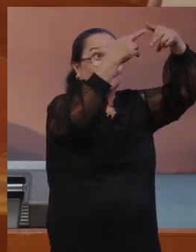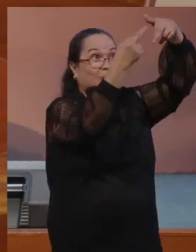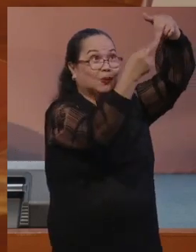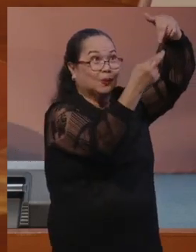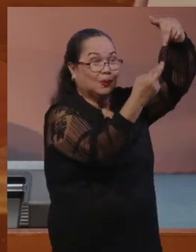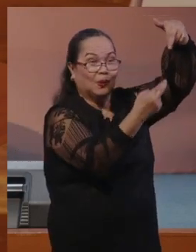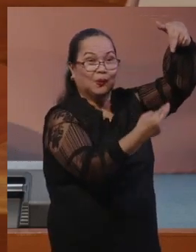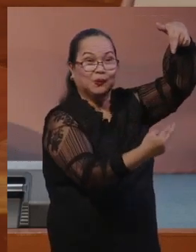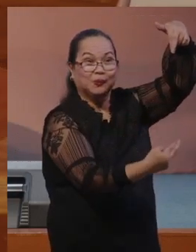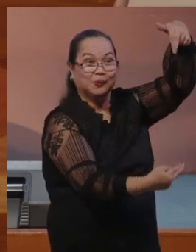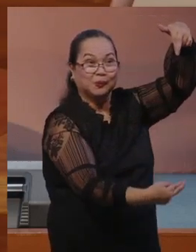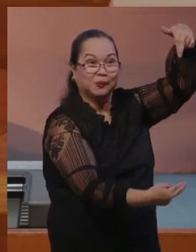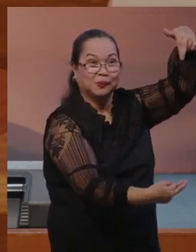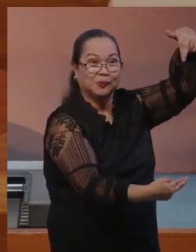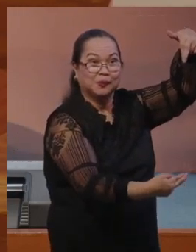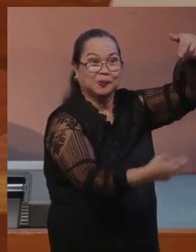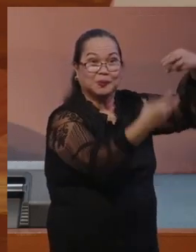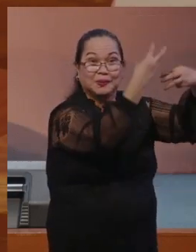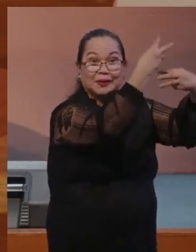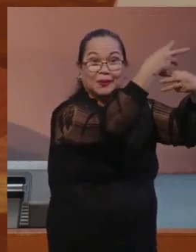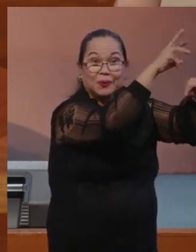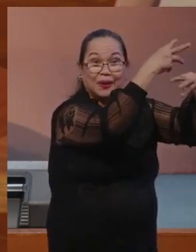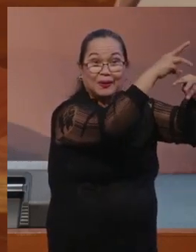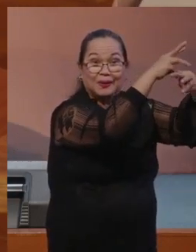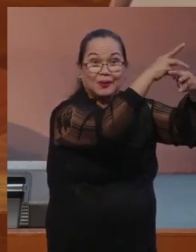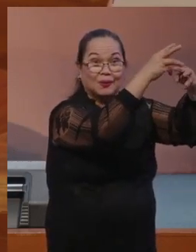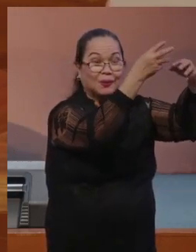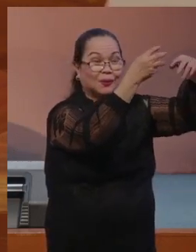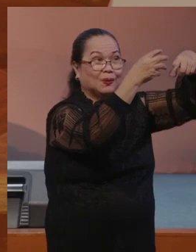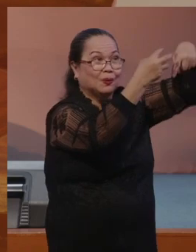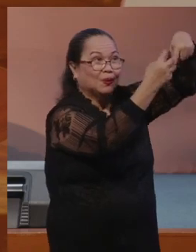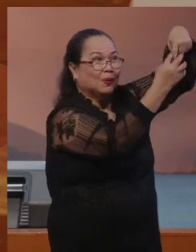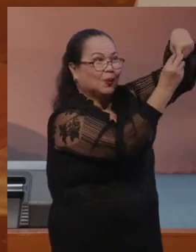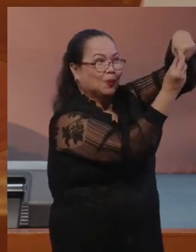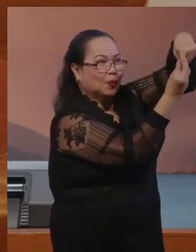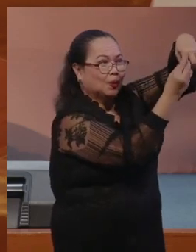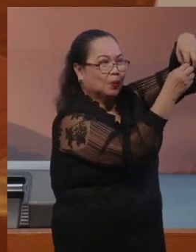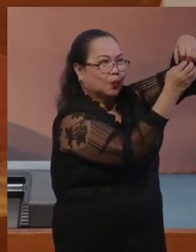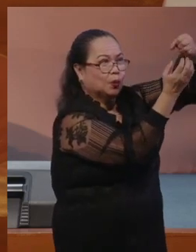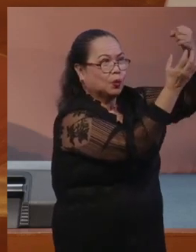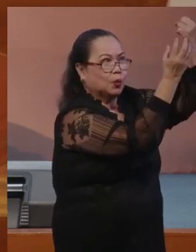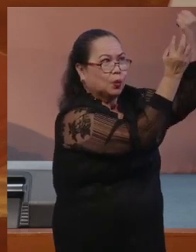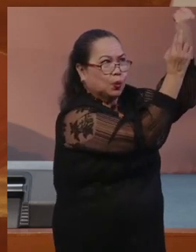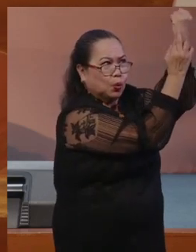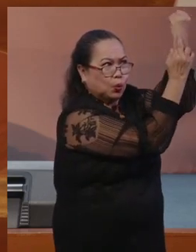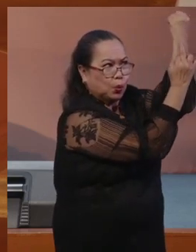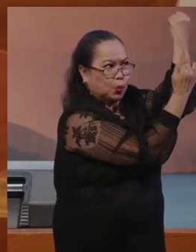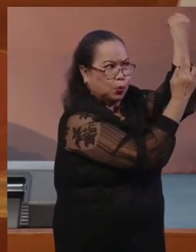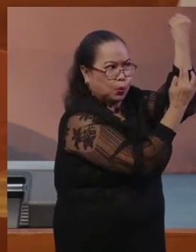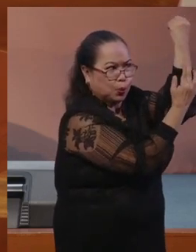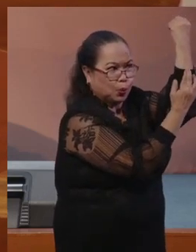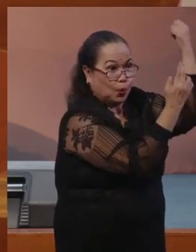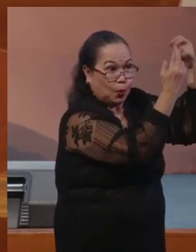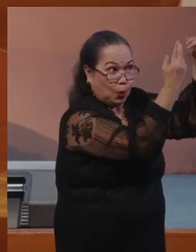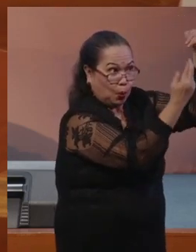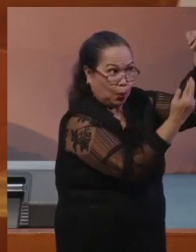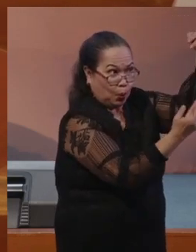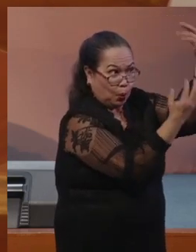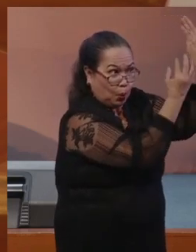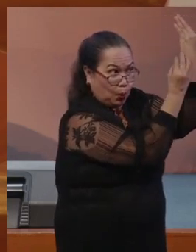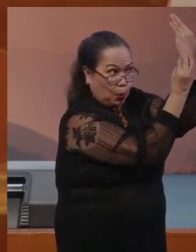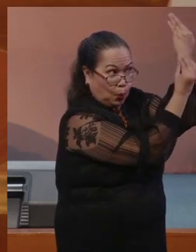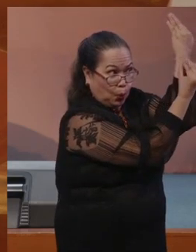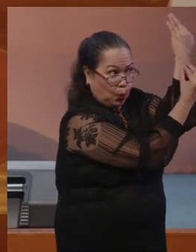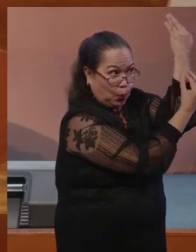window. Tandaan niyo yung rope na yun, ha? Yun ang naging daan para maligtas yung spies. Kasi naglagay siya